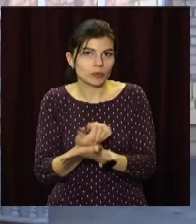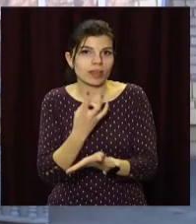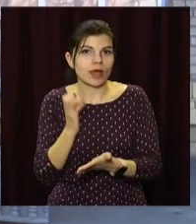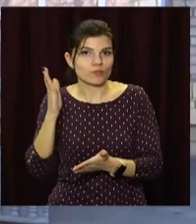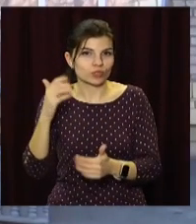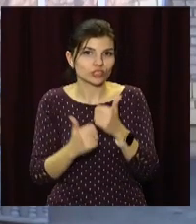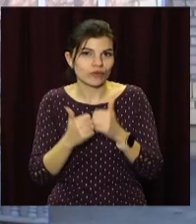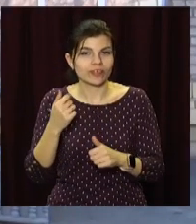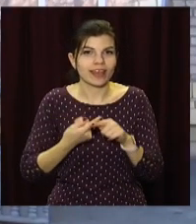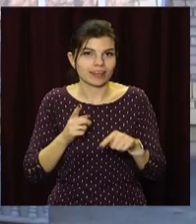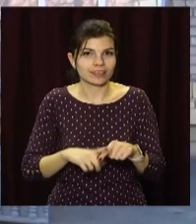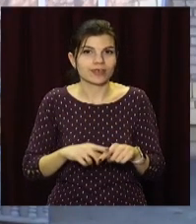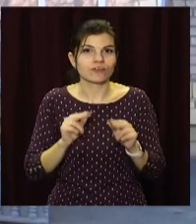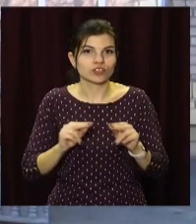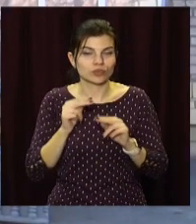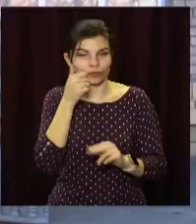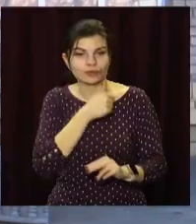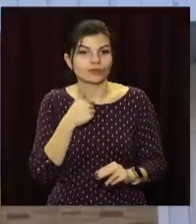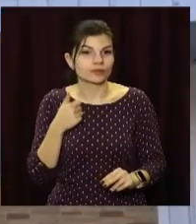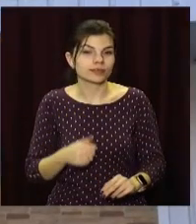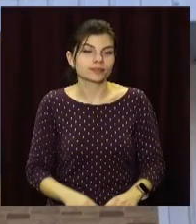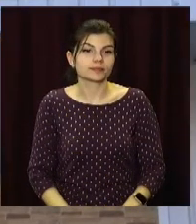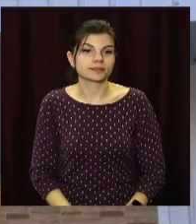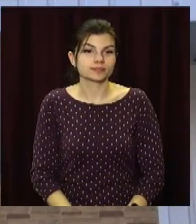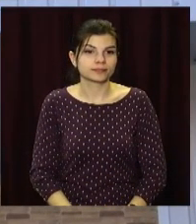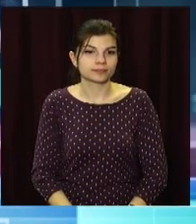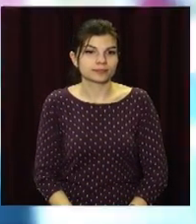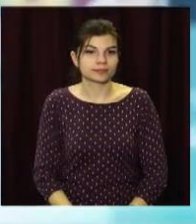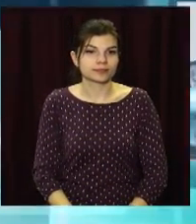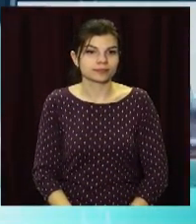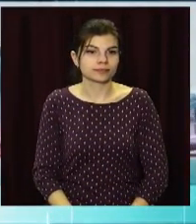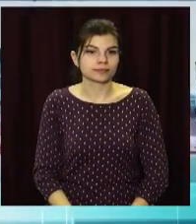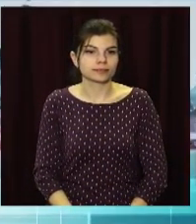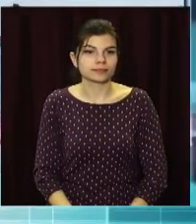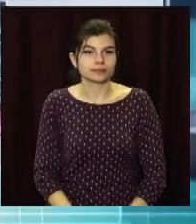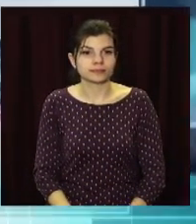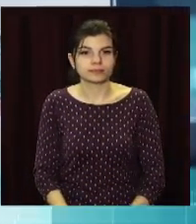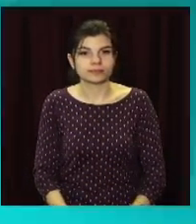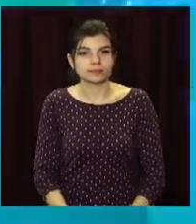Руслана Козиряцька, Олександр Вернегоров, «Опен'юз», телеканал «Відкритий».